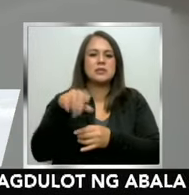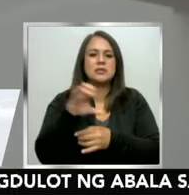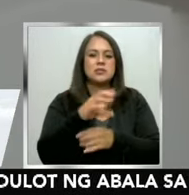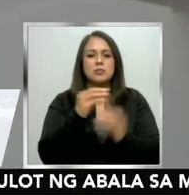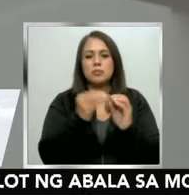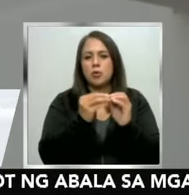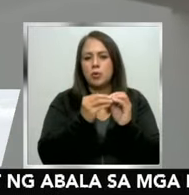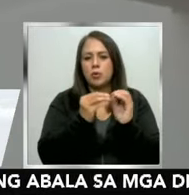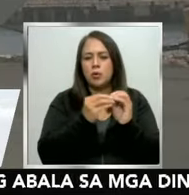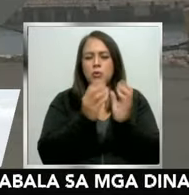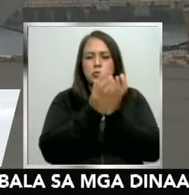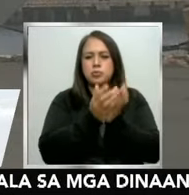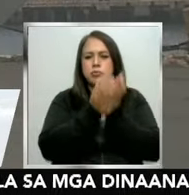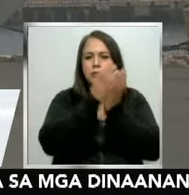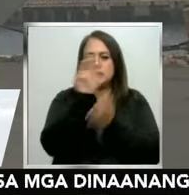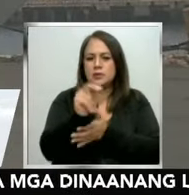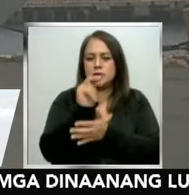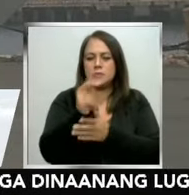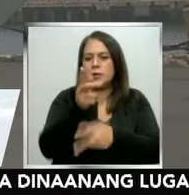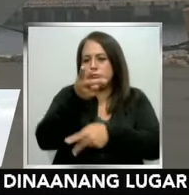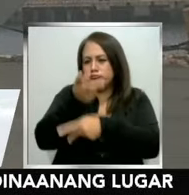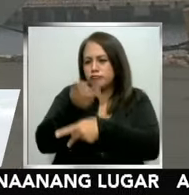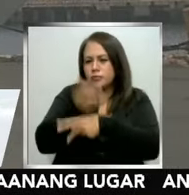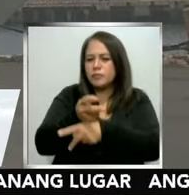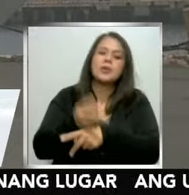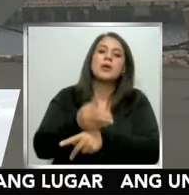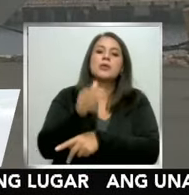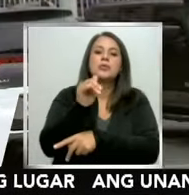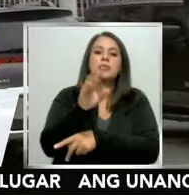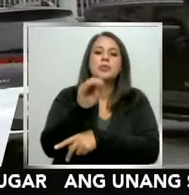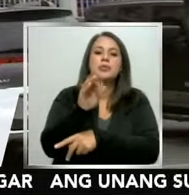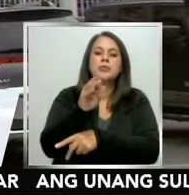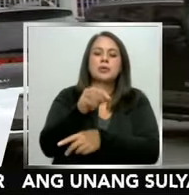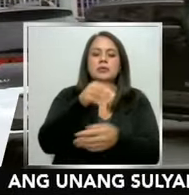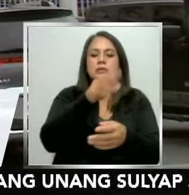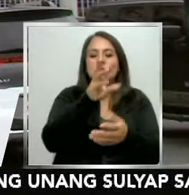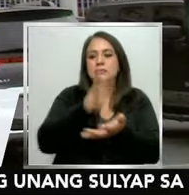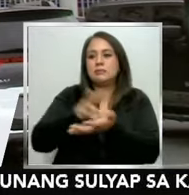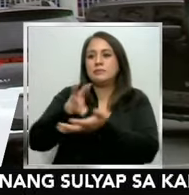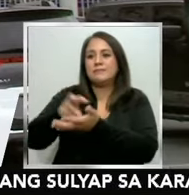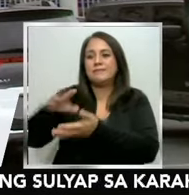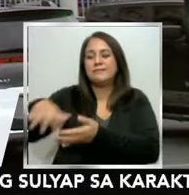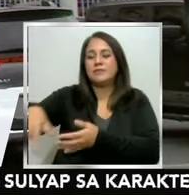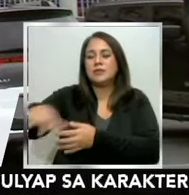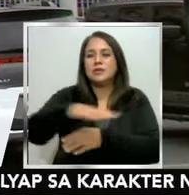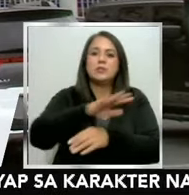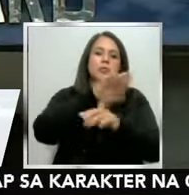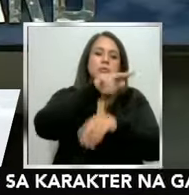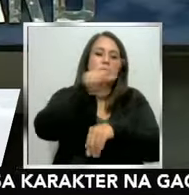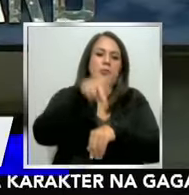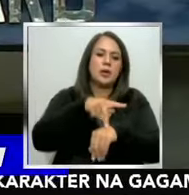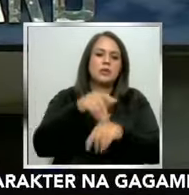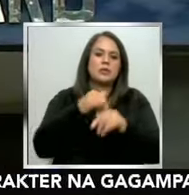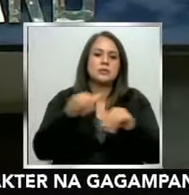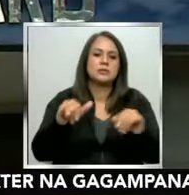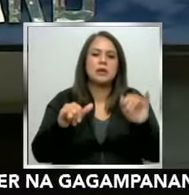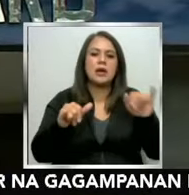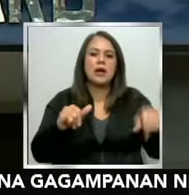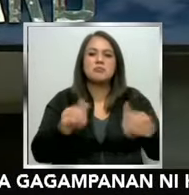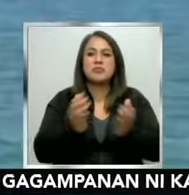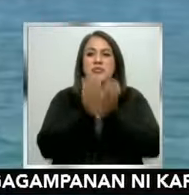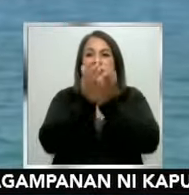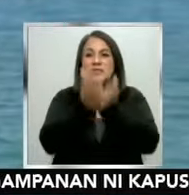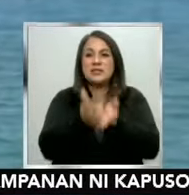kailangan para mabantayan ang 15 Coast Guard District sa buong bansa. May 3 offshore patrol vessels pa lang sa ngayon ang Coast